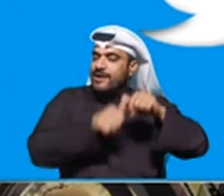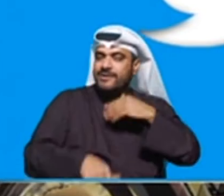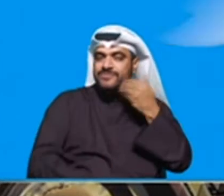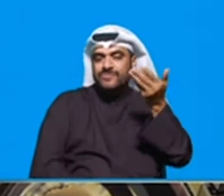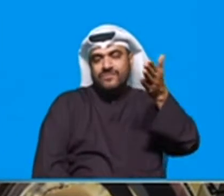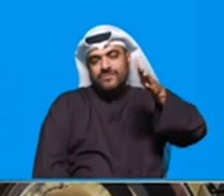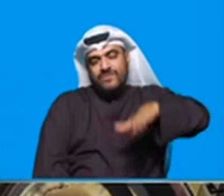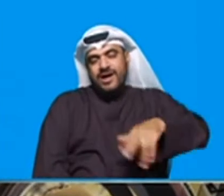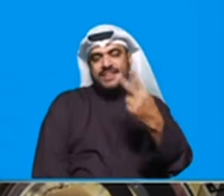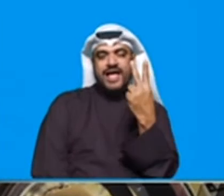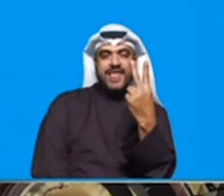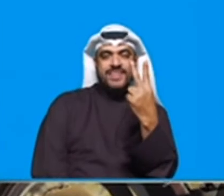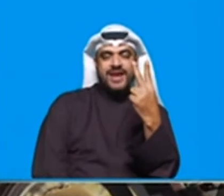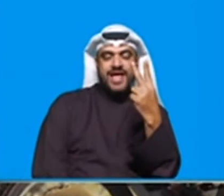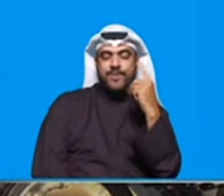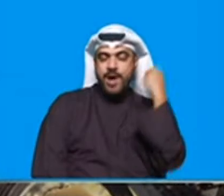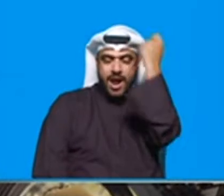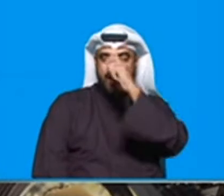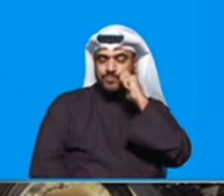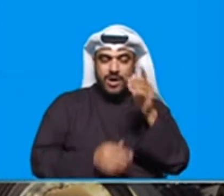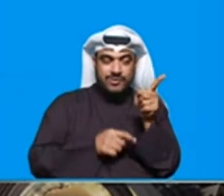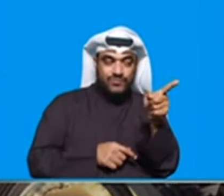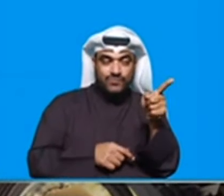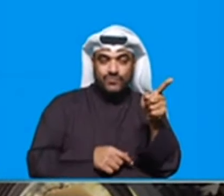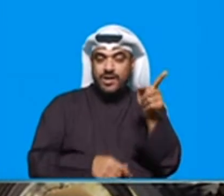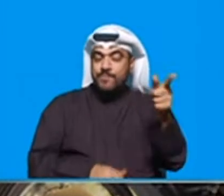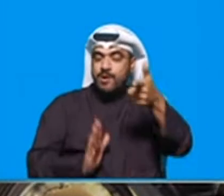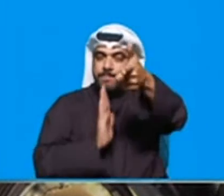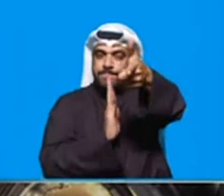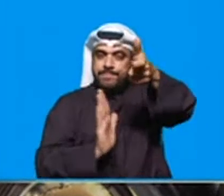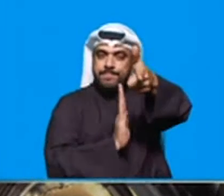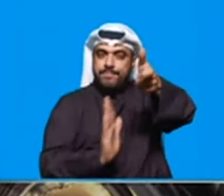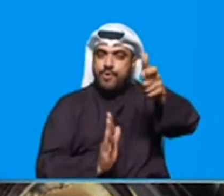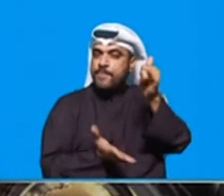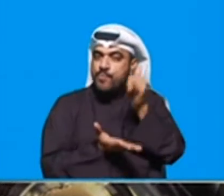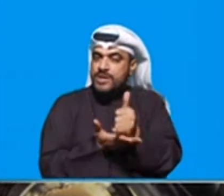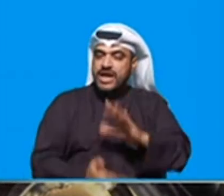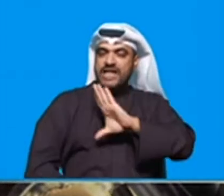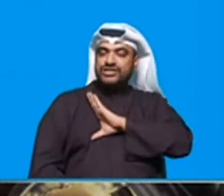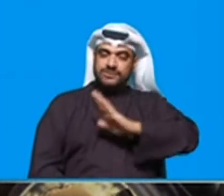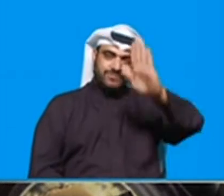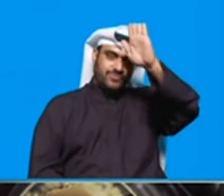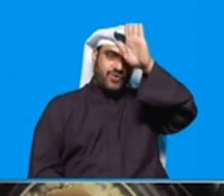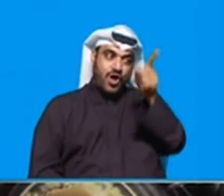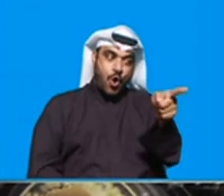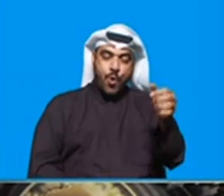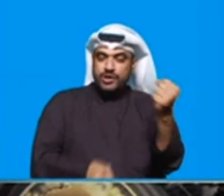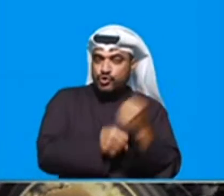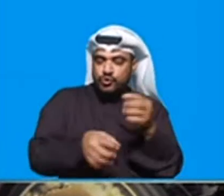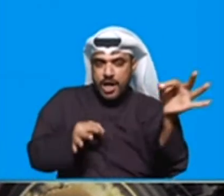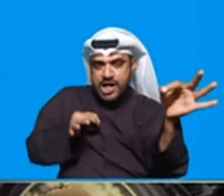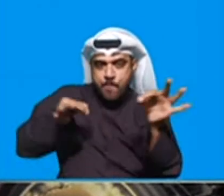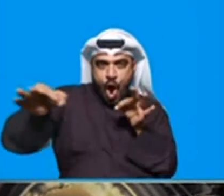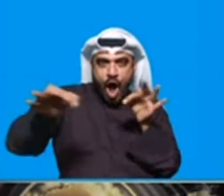بطلتي المقاومة الكويتية بعد إعدامهما على يد قوات الغزو العراقي الغاشم، فقد عملتا معا في الدفاع عن الوطن